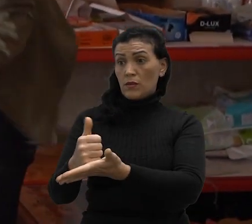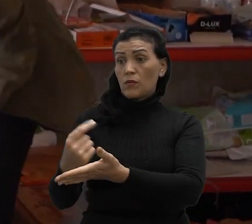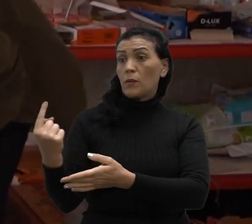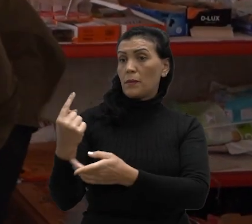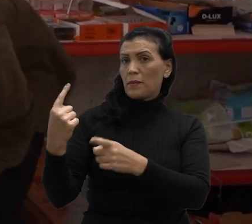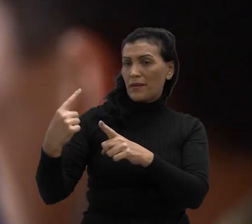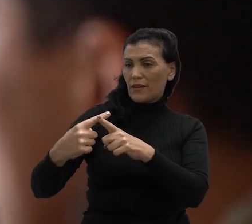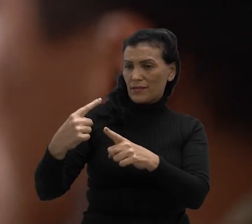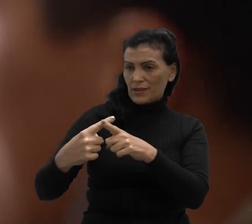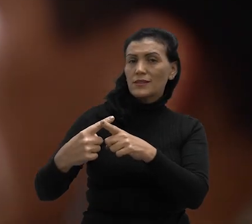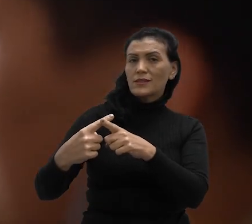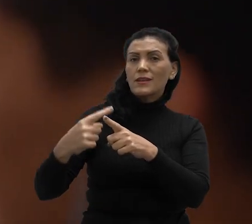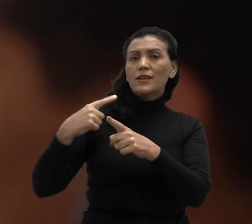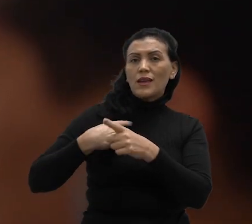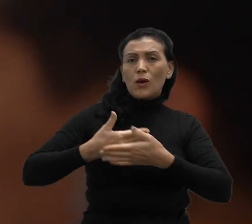هو أول مرة أخذني فيها